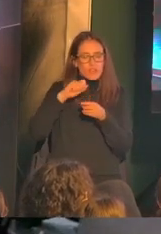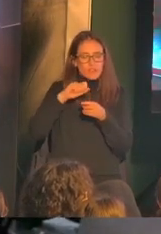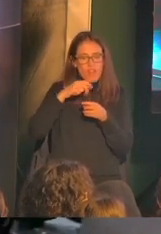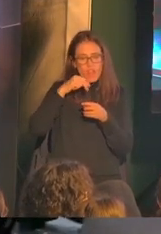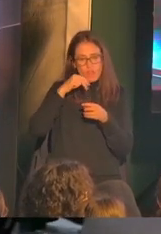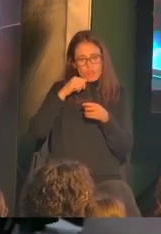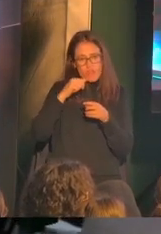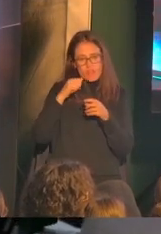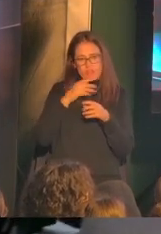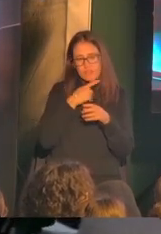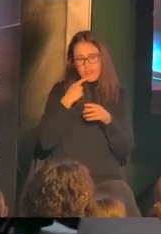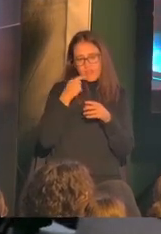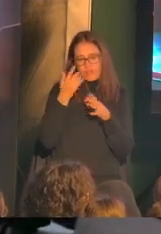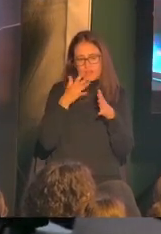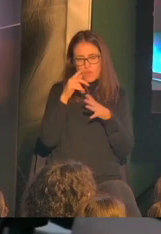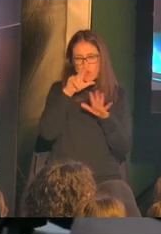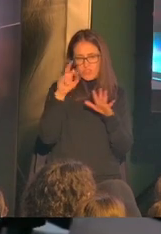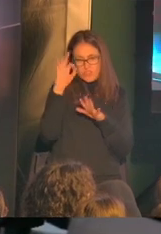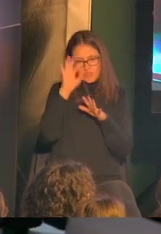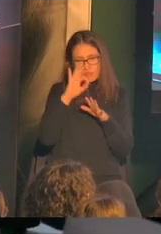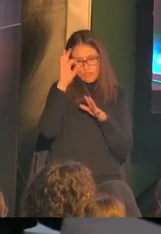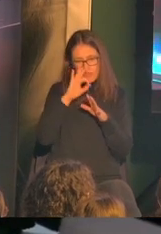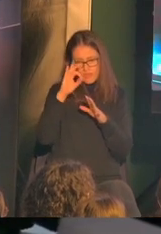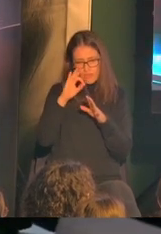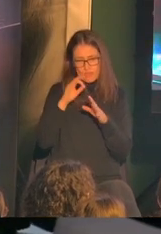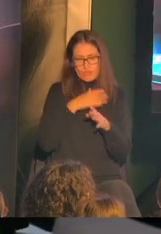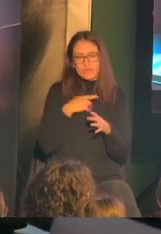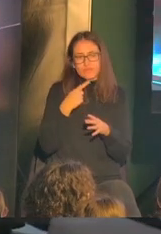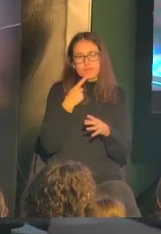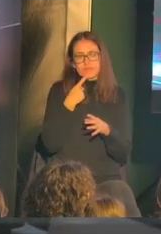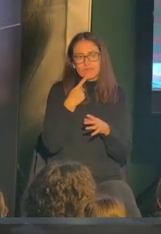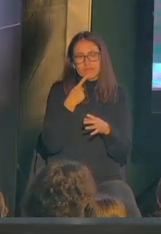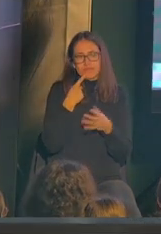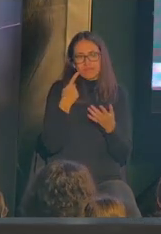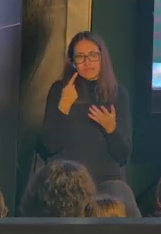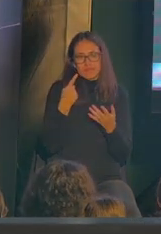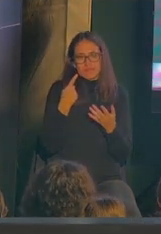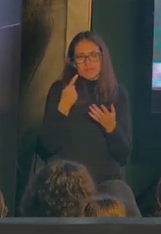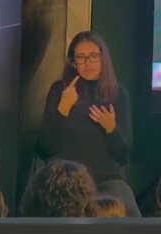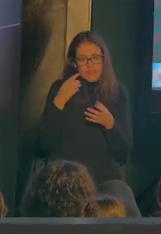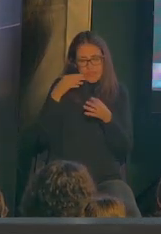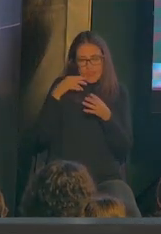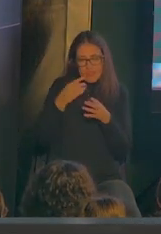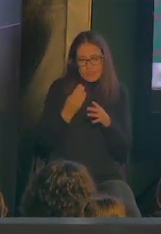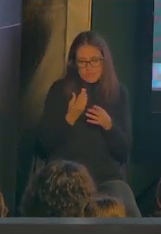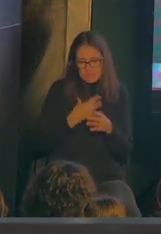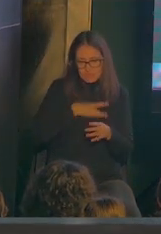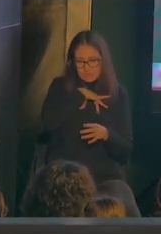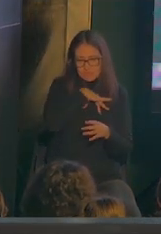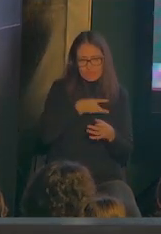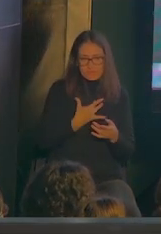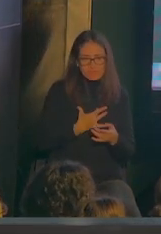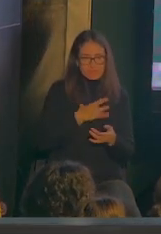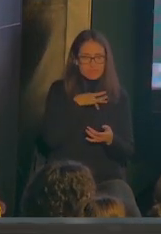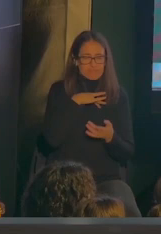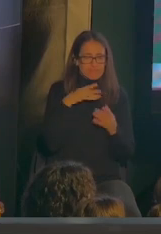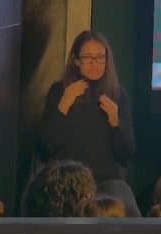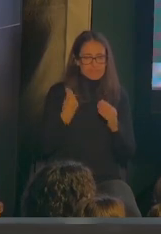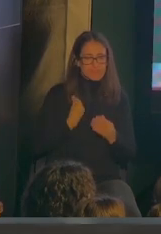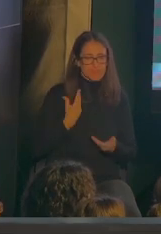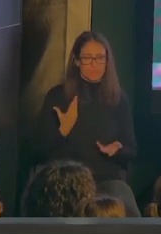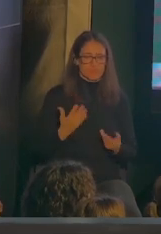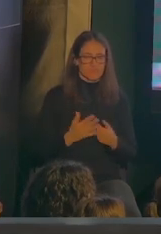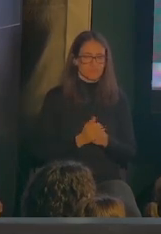del 80%. Vale? Per tant, realment té molt sucre. Vale? Per